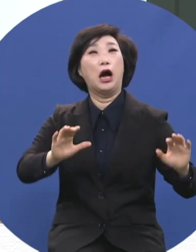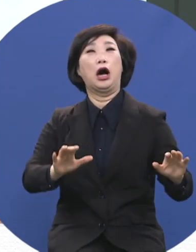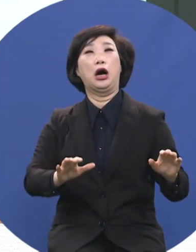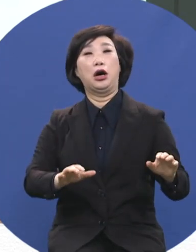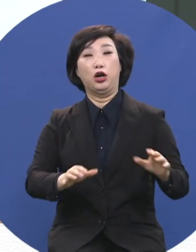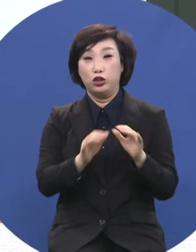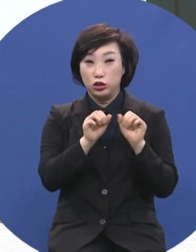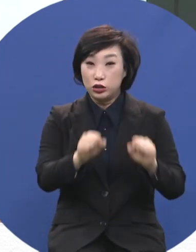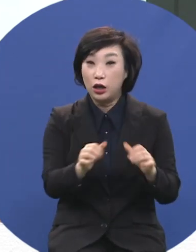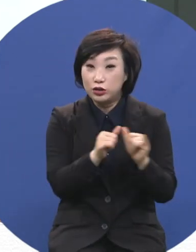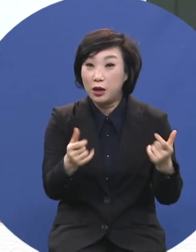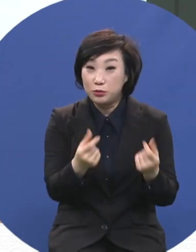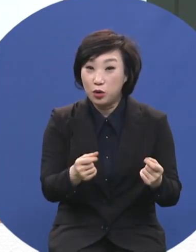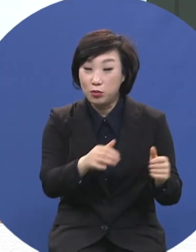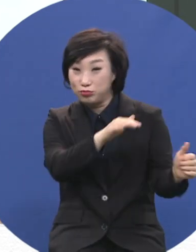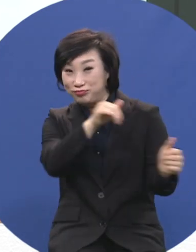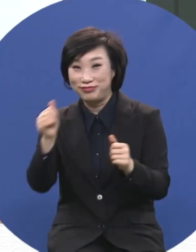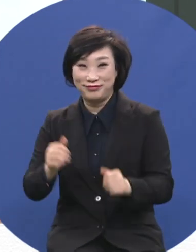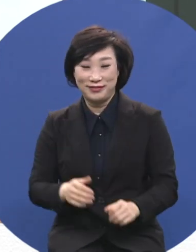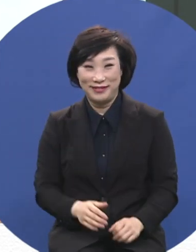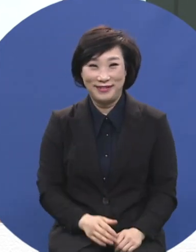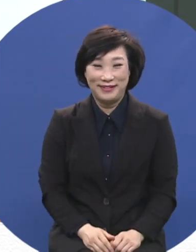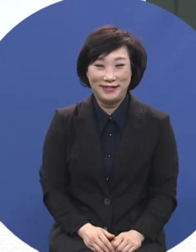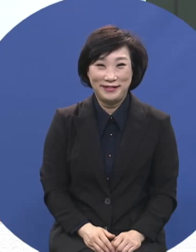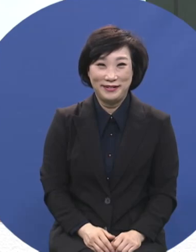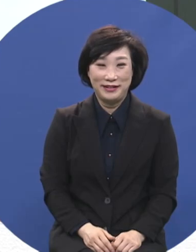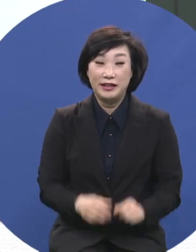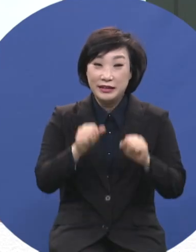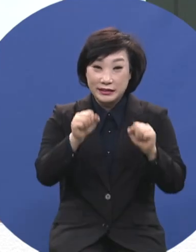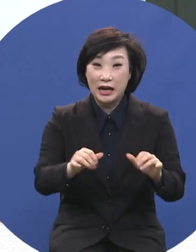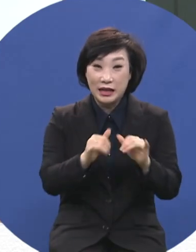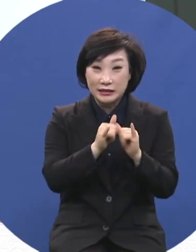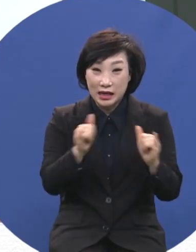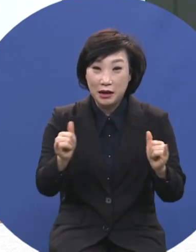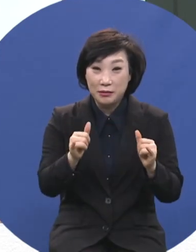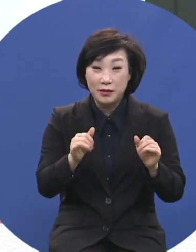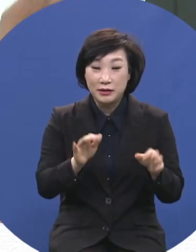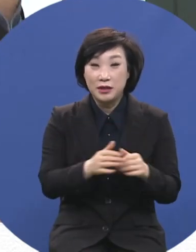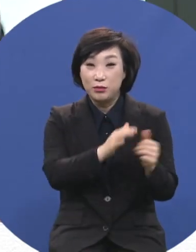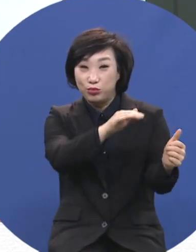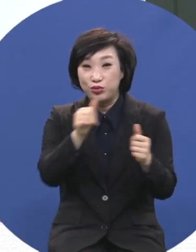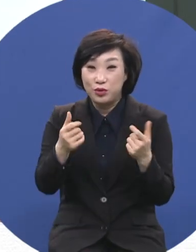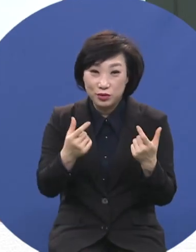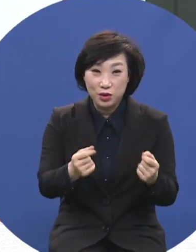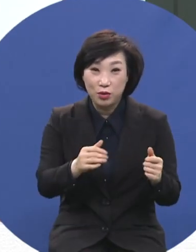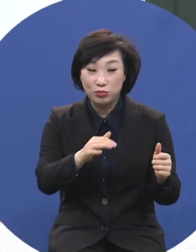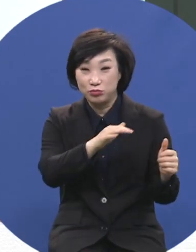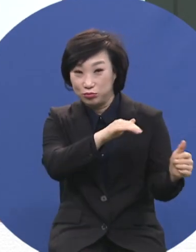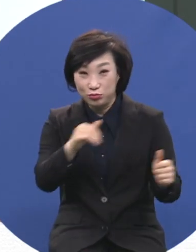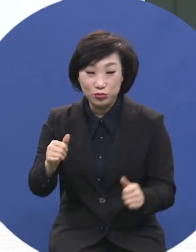꼭 산자처럼 불러. 꼭 살아있는 자를 불러도 불러.